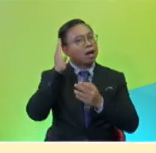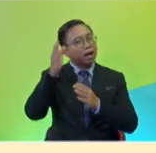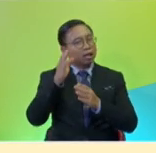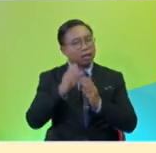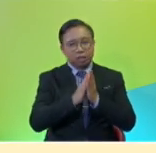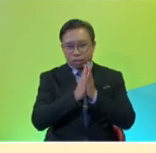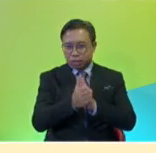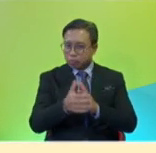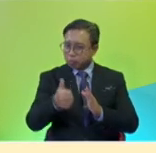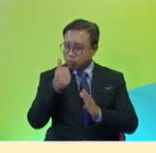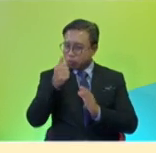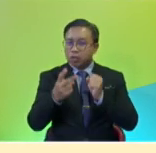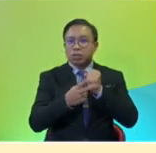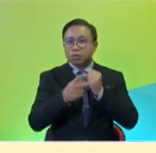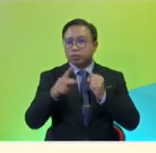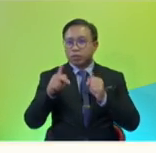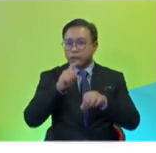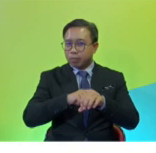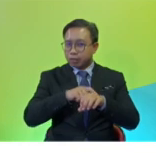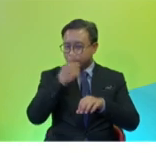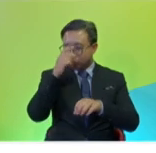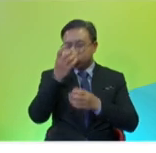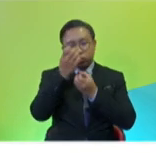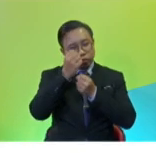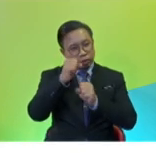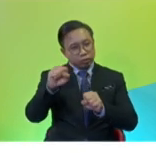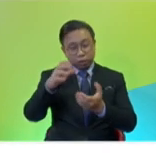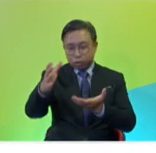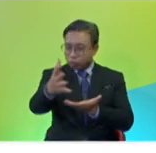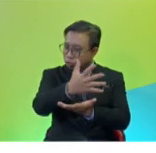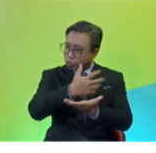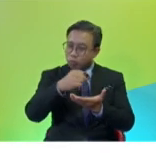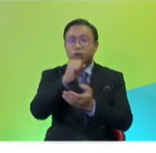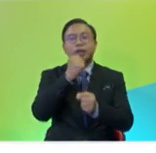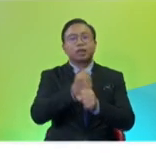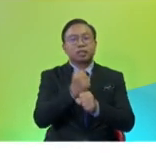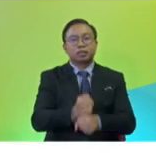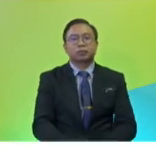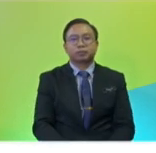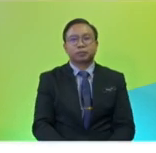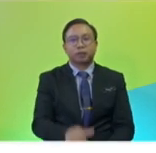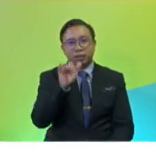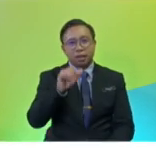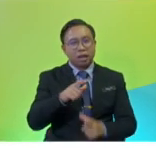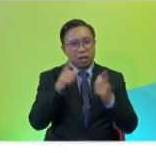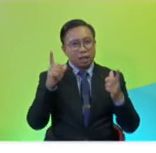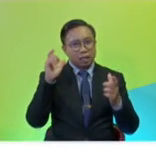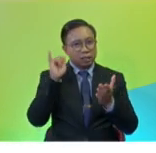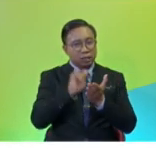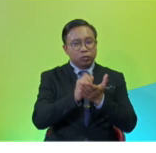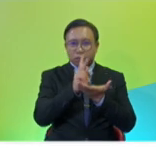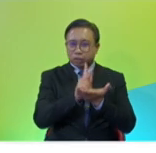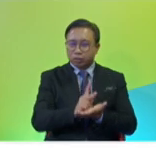erat dan menjimatkan masa untuk menyelesaikan semua kerja. Ya, betul. Jadi yang lain itulah kesan